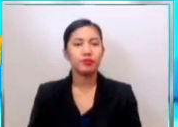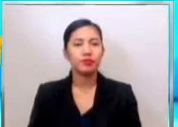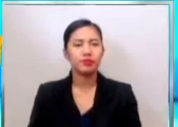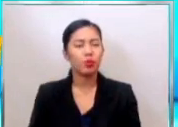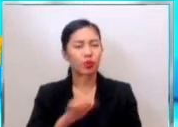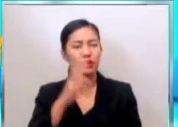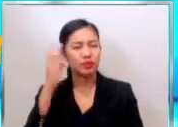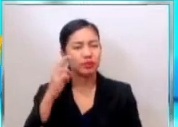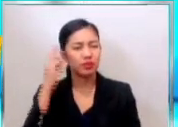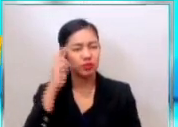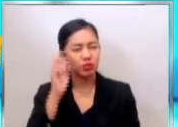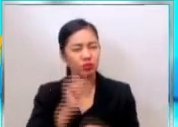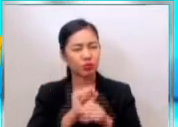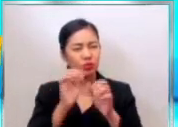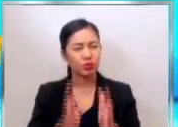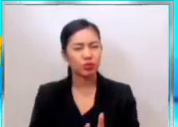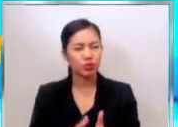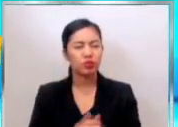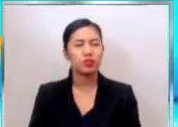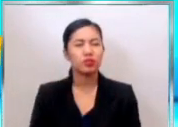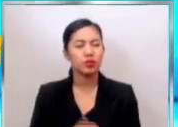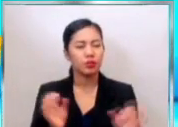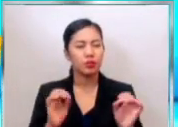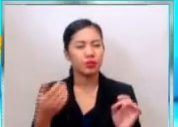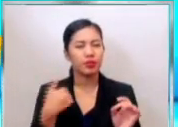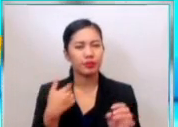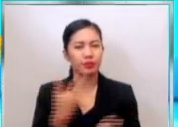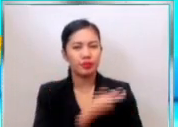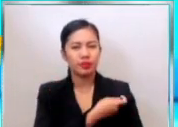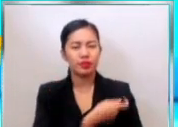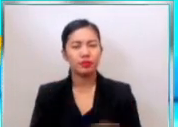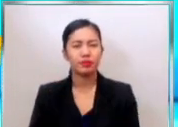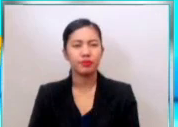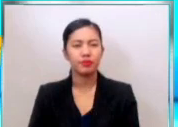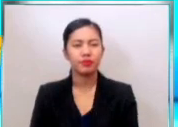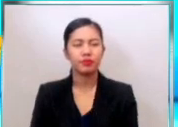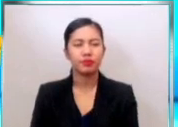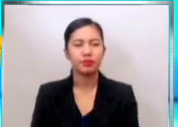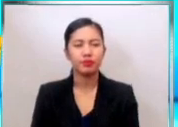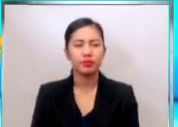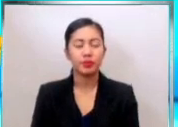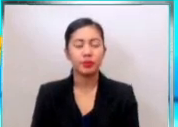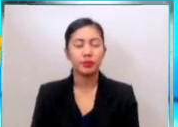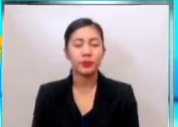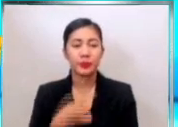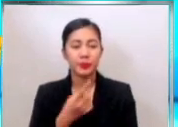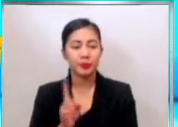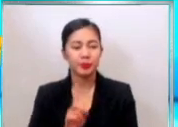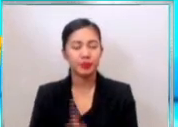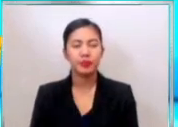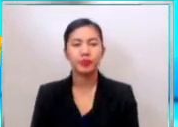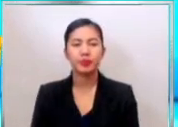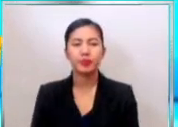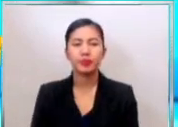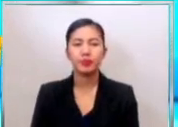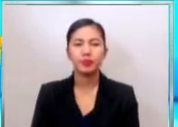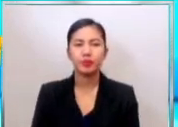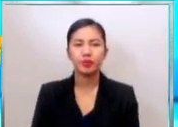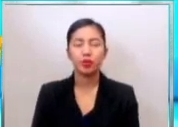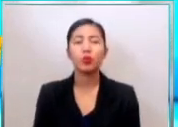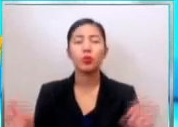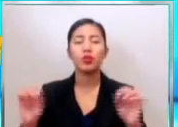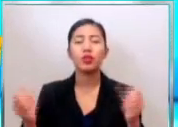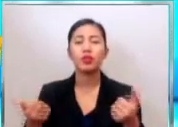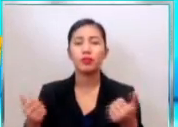ergo hindi sila nakakapasok sa kanilang trabaho? Rafi, ang sinasabi nila, walang available na vaccines para sa